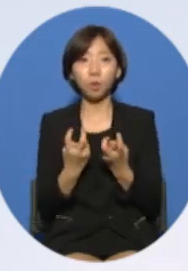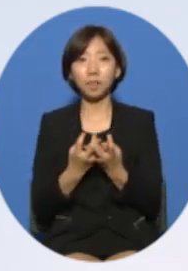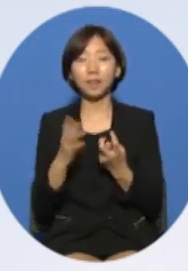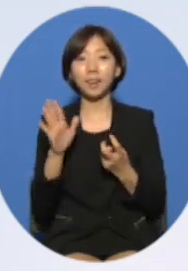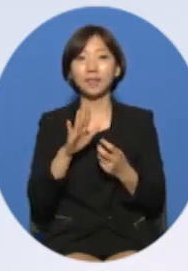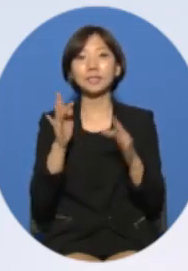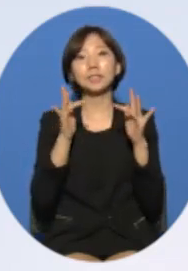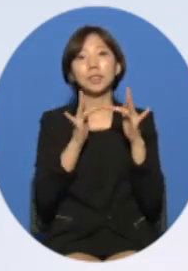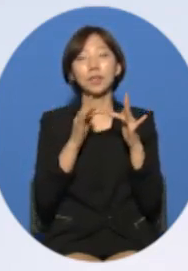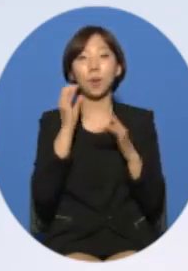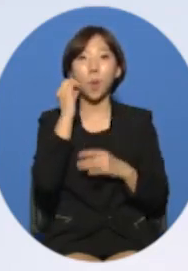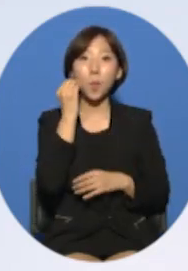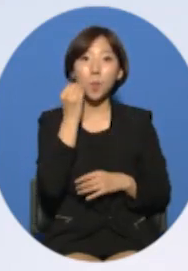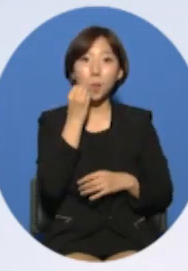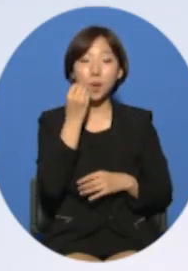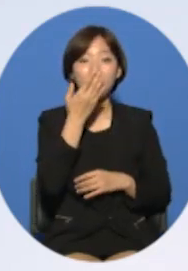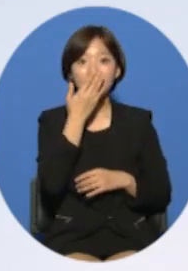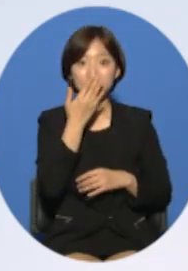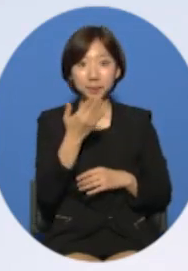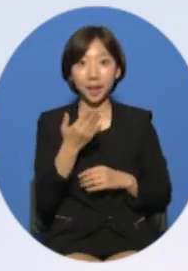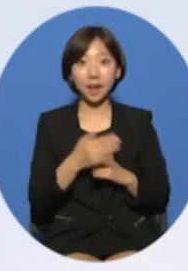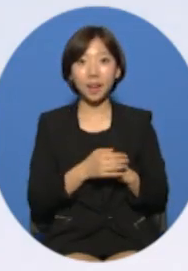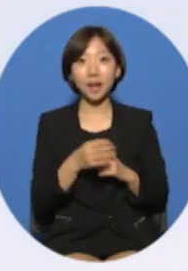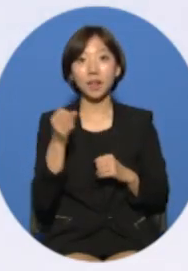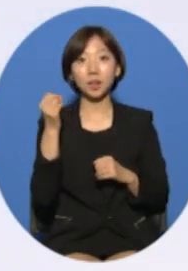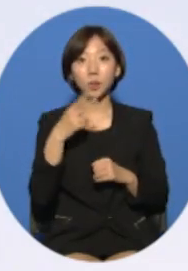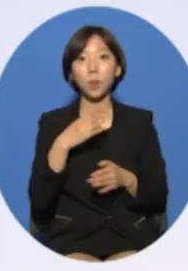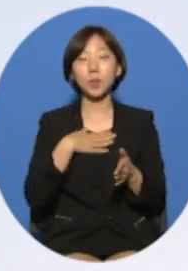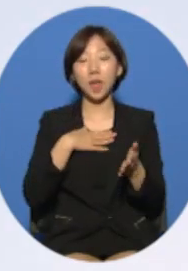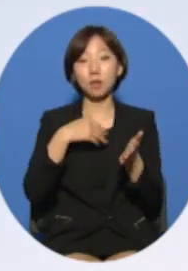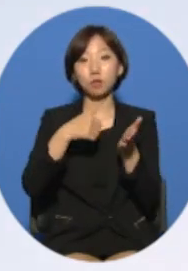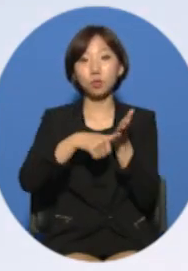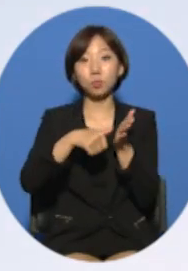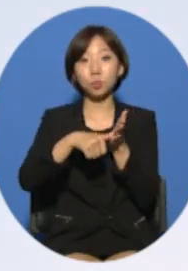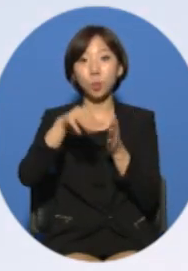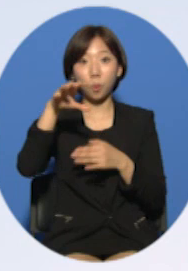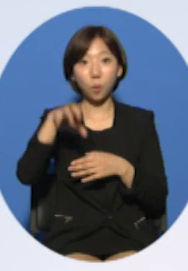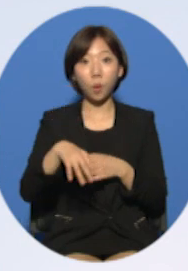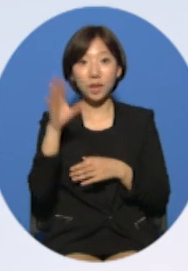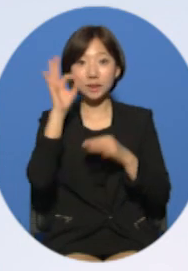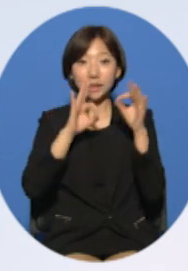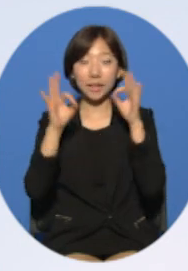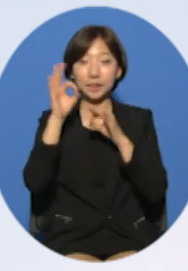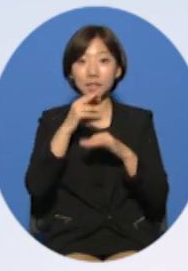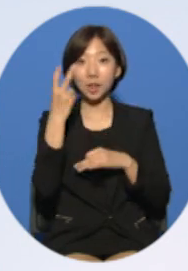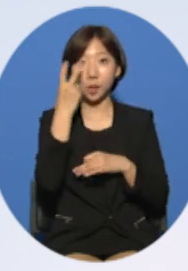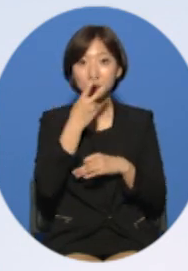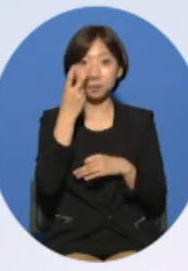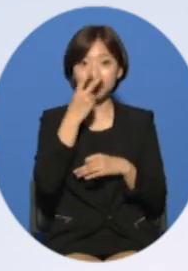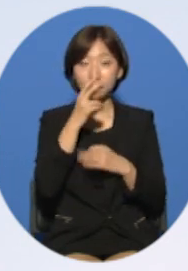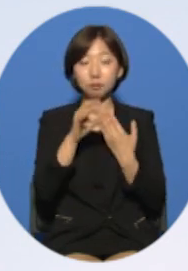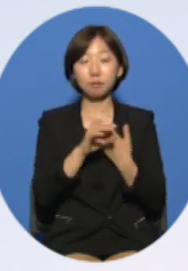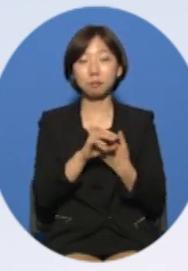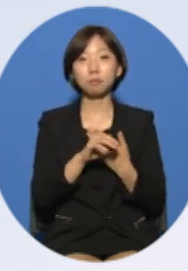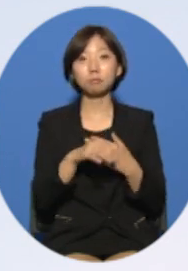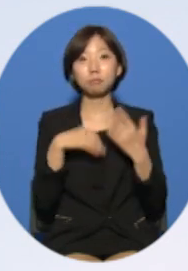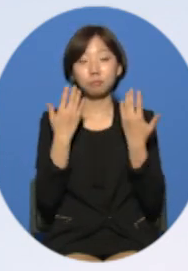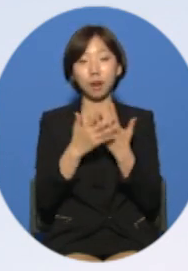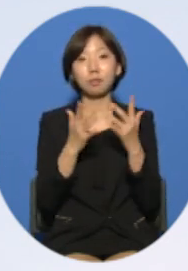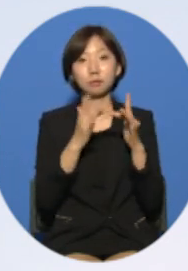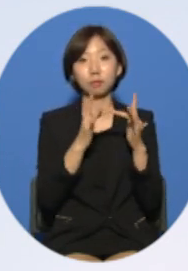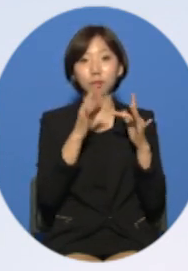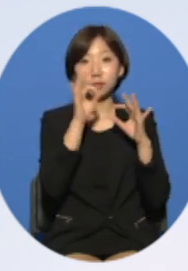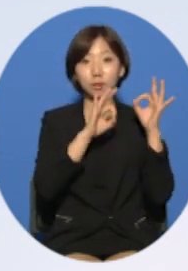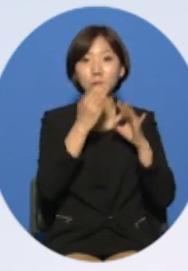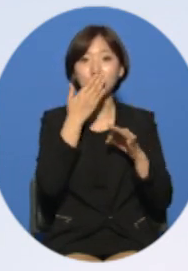홈페이지도 가능하고, 네. 그다음에 그 뭡니까 내 투표소 찾기 그 또 검색하면 또 바로 뜹니다. 아 예. 그리고 나는 뭐 그런 거 잘